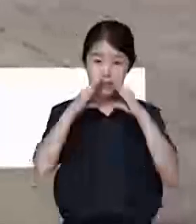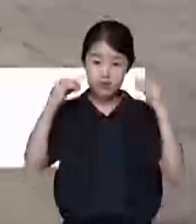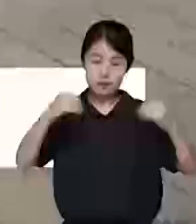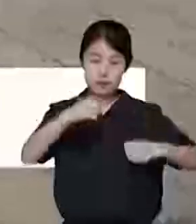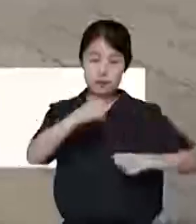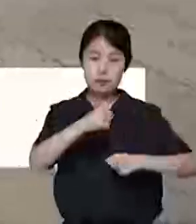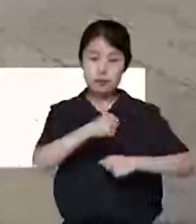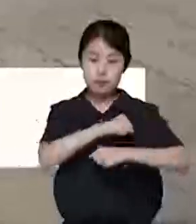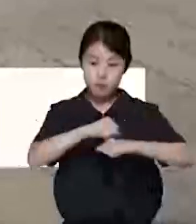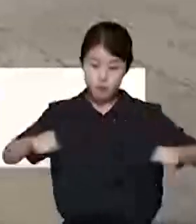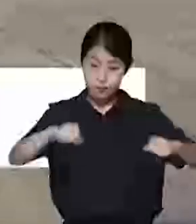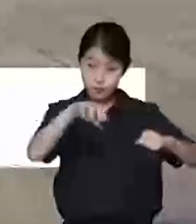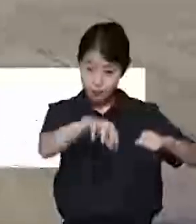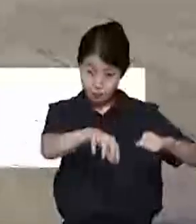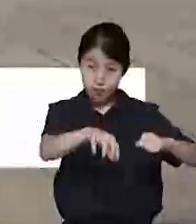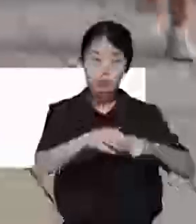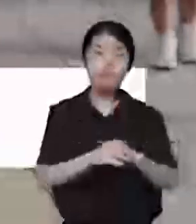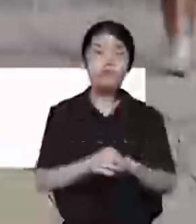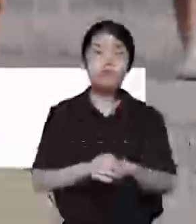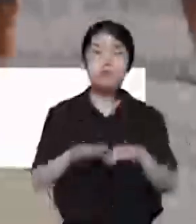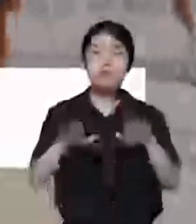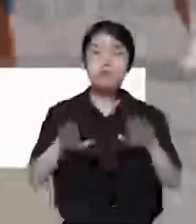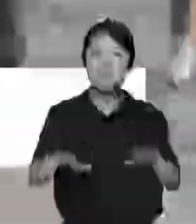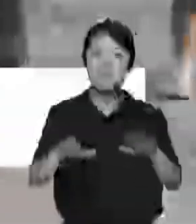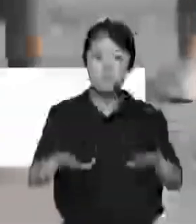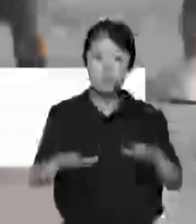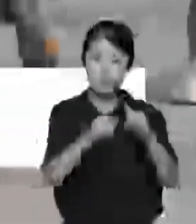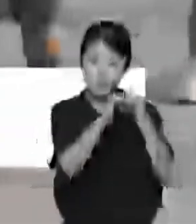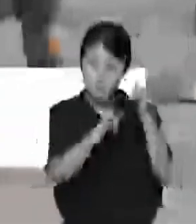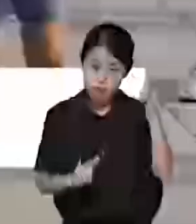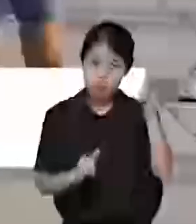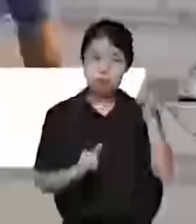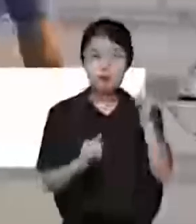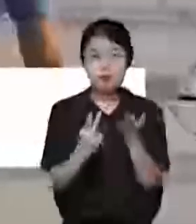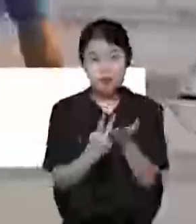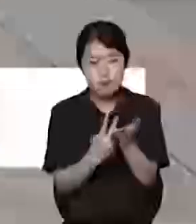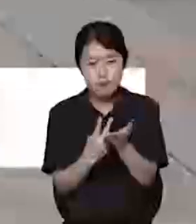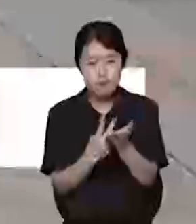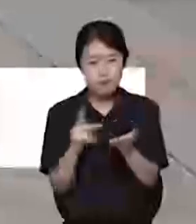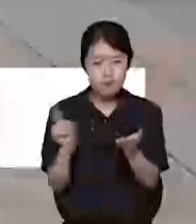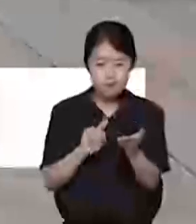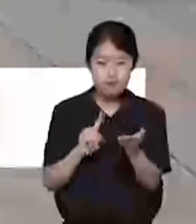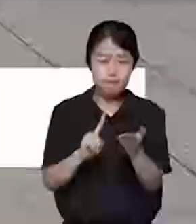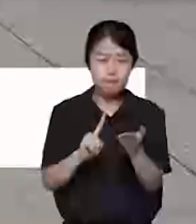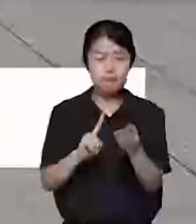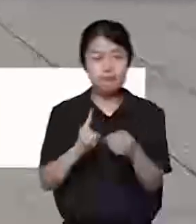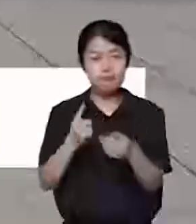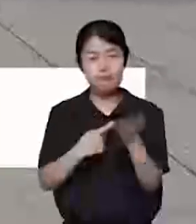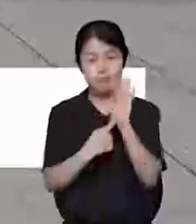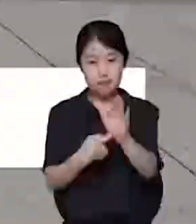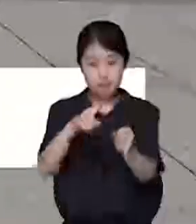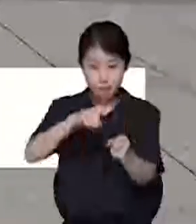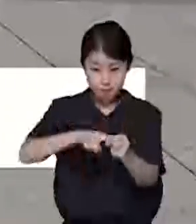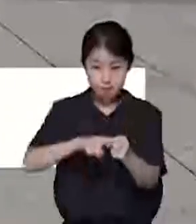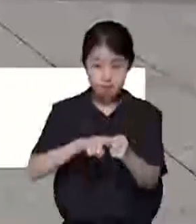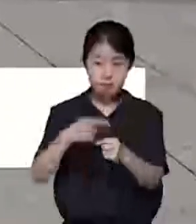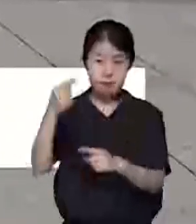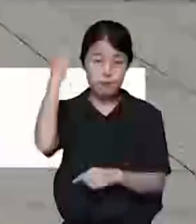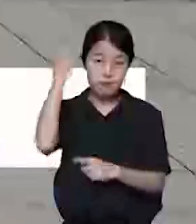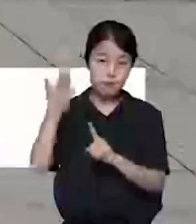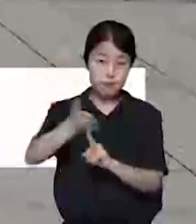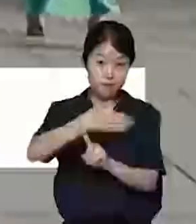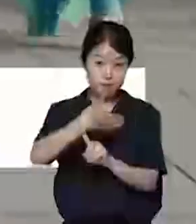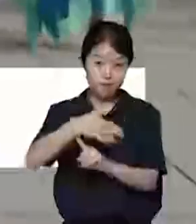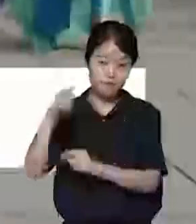광장에서 대한민국 고유 영토인 독도에 대한 역사적 사실과 의미를 되새기기 위해 태극기를 들고 율동을 펼치는